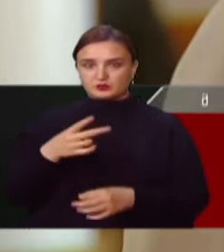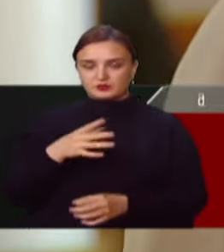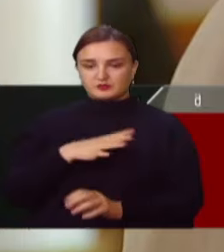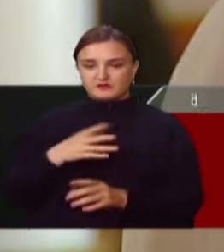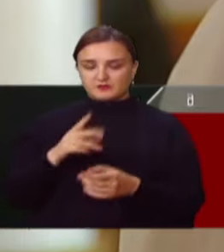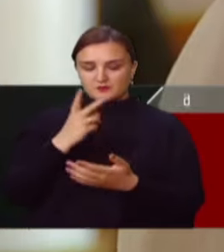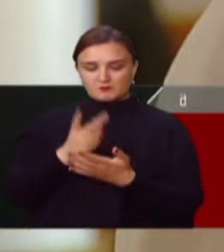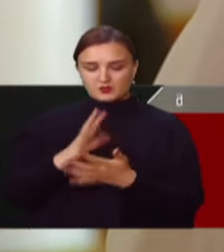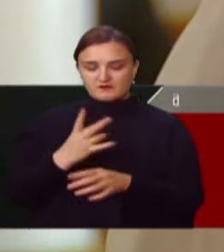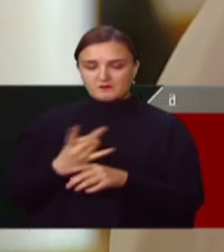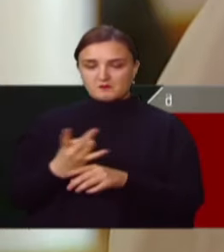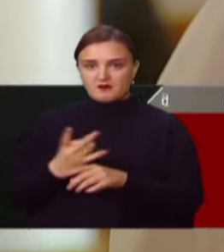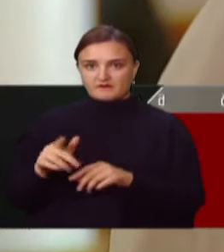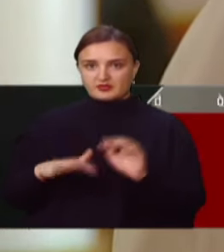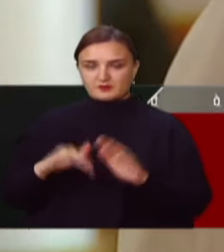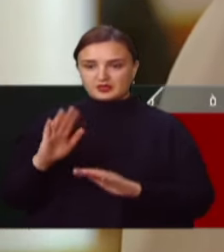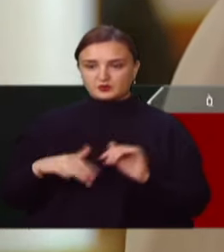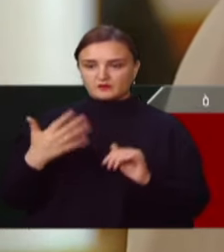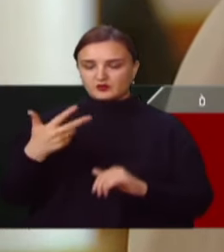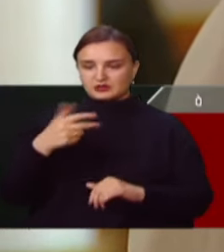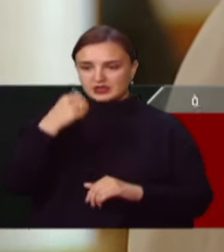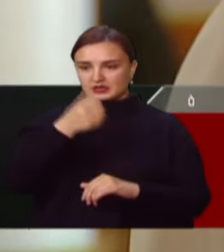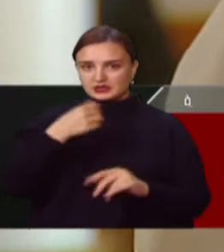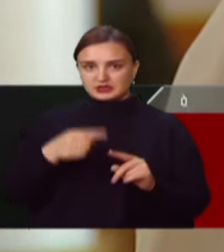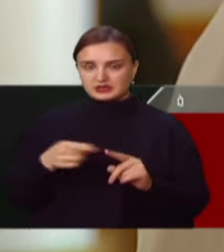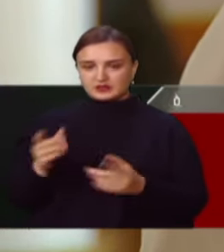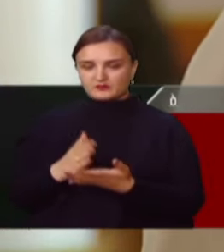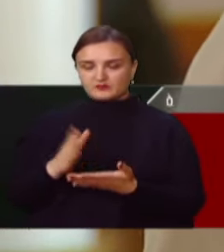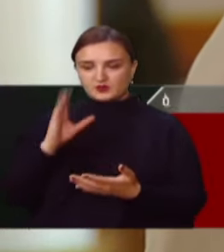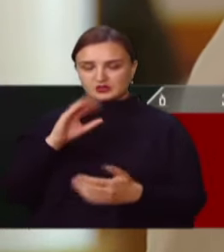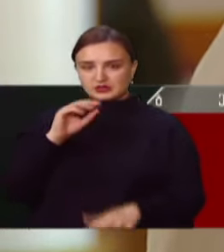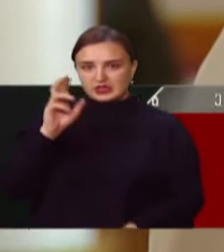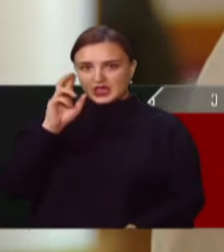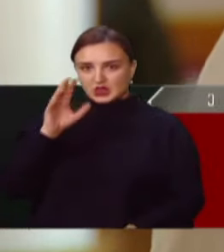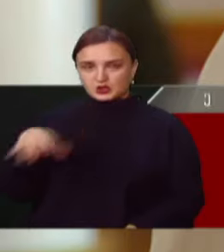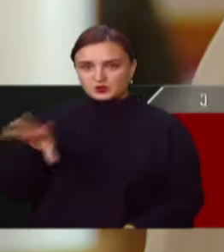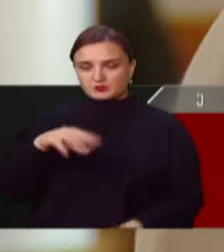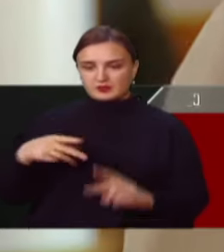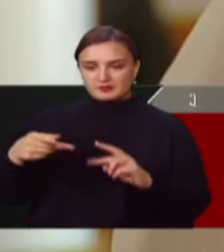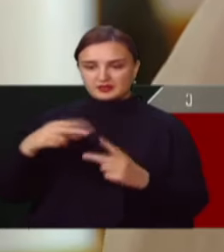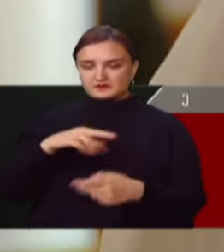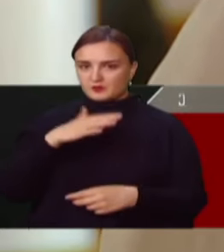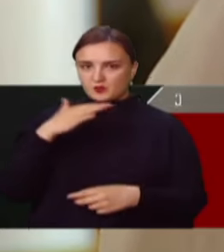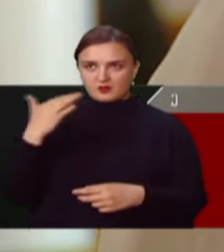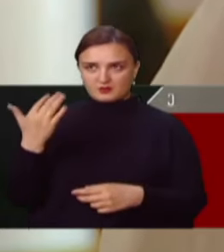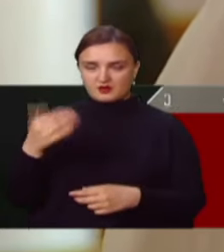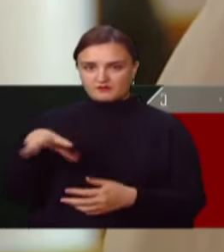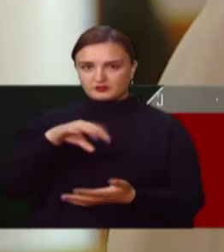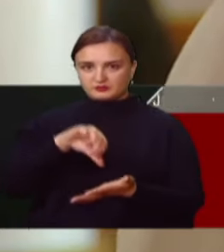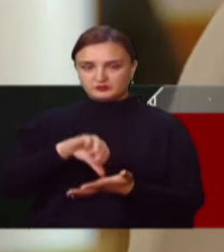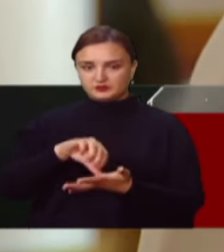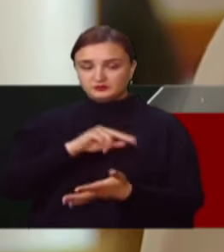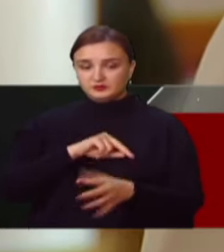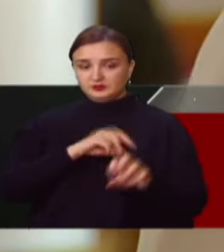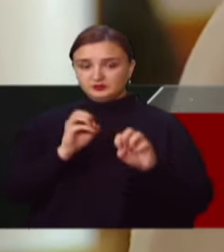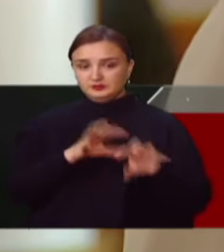მავნე პრაქტიკისა, რომელიც აგერ 30 წელია მიდის, შესაძაც ხელისუფლებები იცვლება და უამრავი საჯარო მოხელე ტოვებს